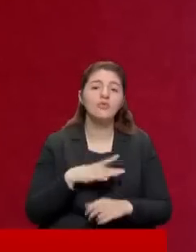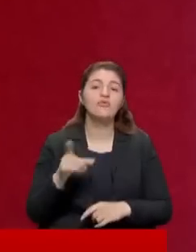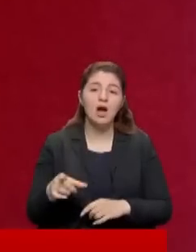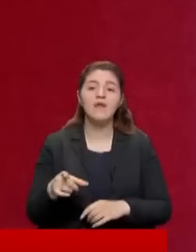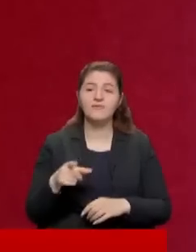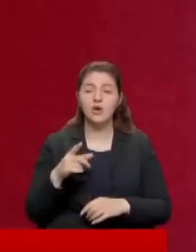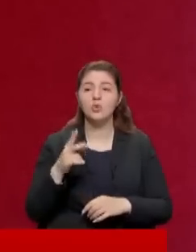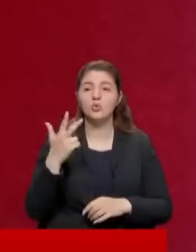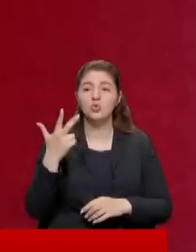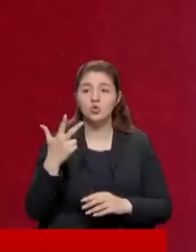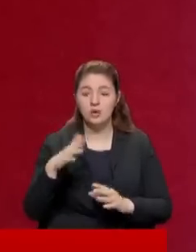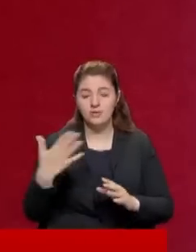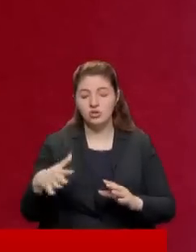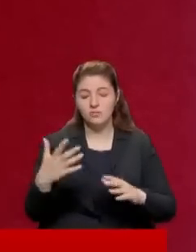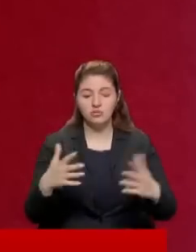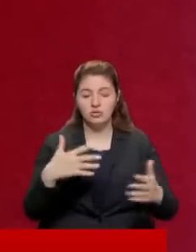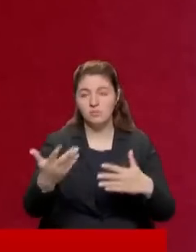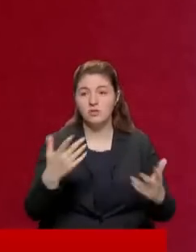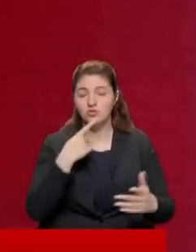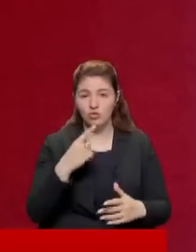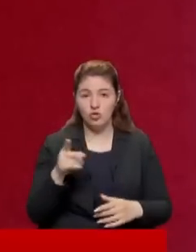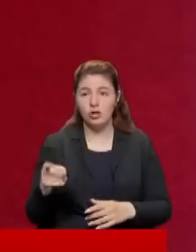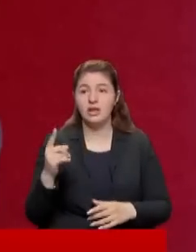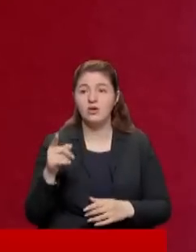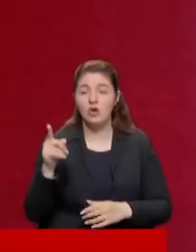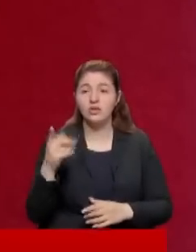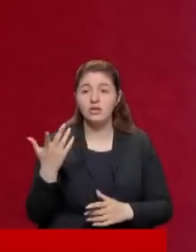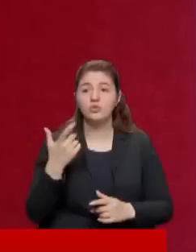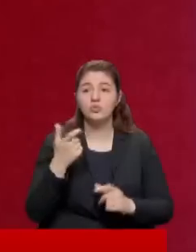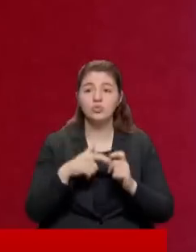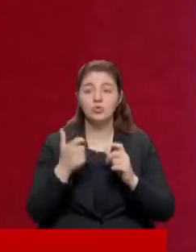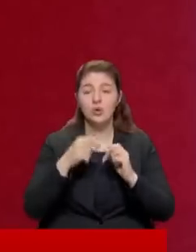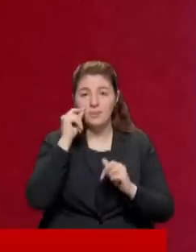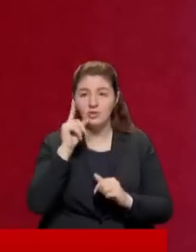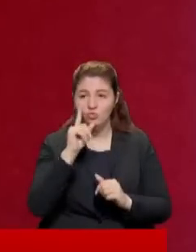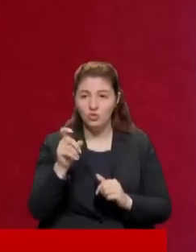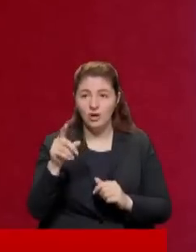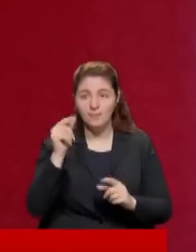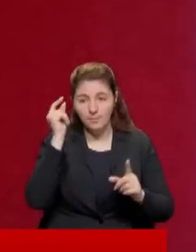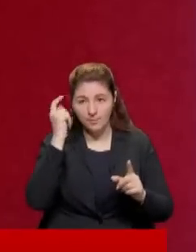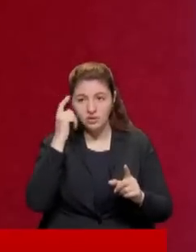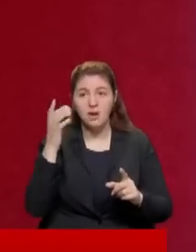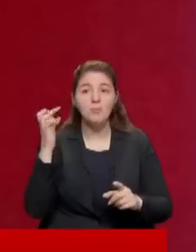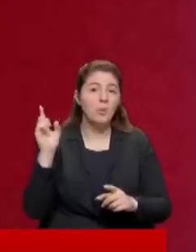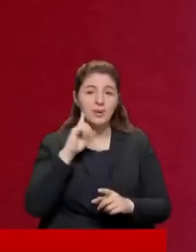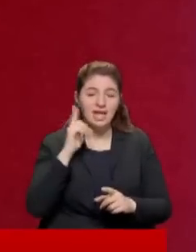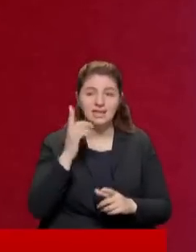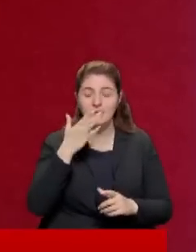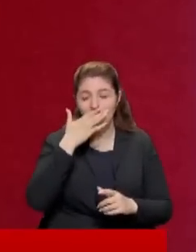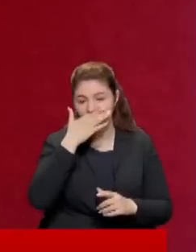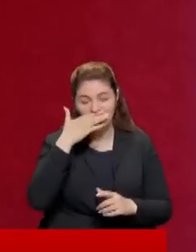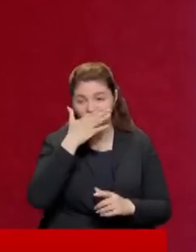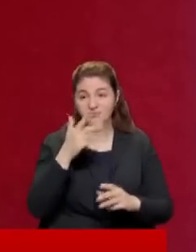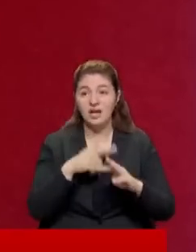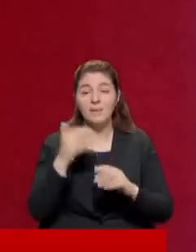ve üçü üç başka mesele ifade ediyor. Yani orada hani Uğur Dündar da soruyor ya Erkan Baş'a, popülerite. Yani